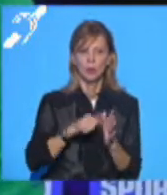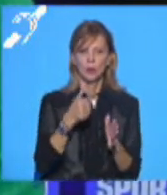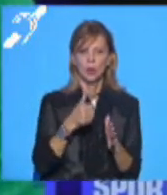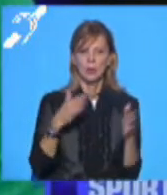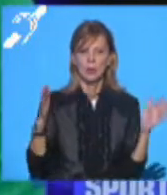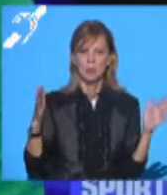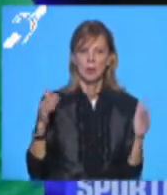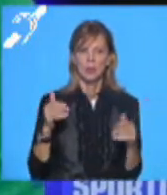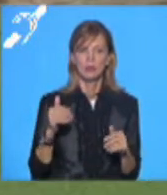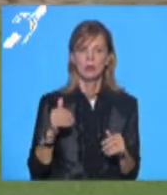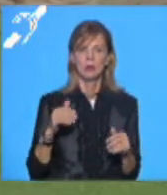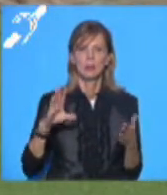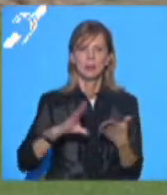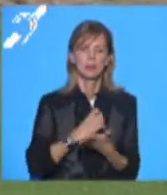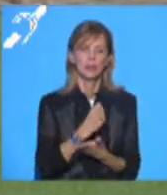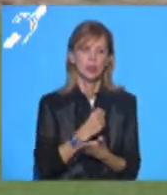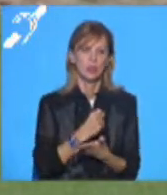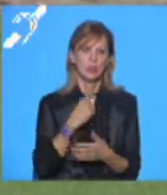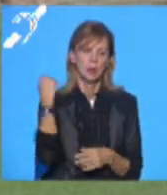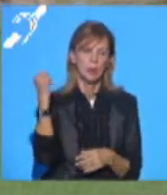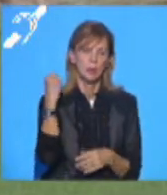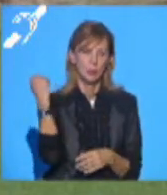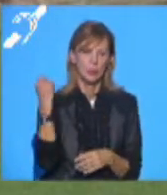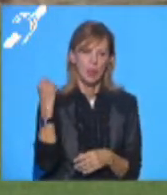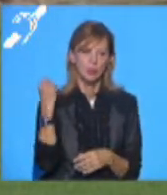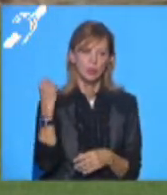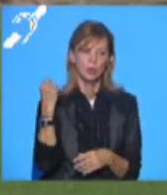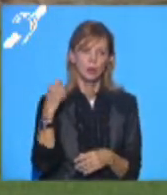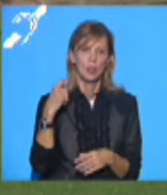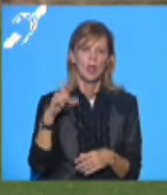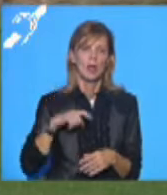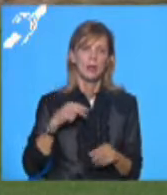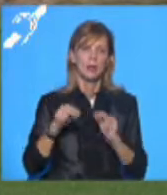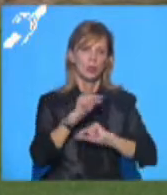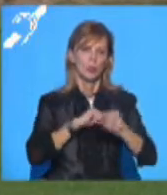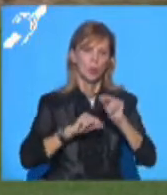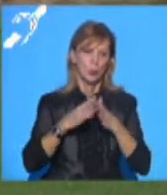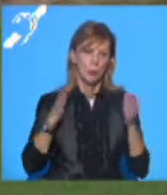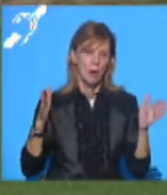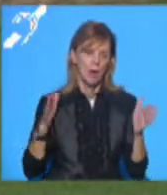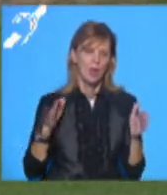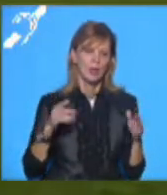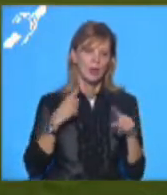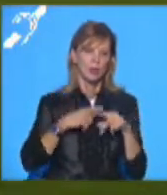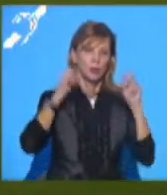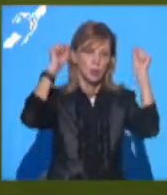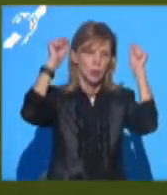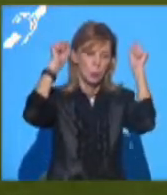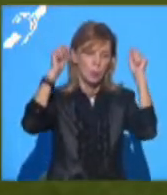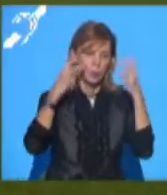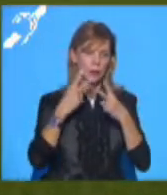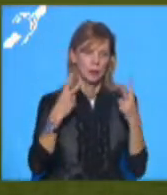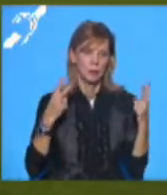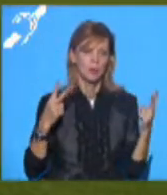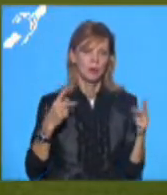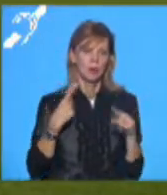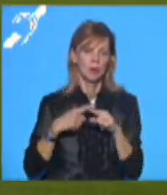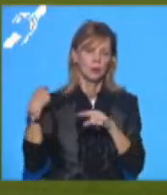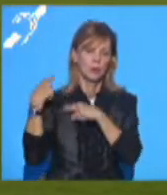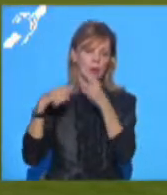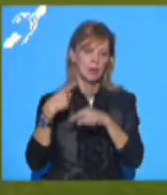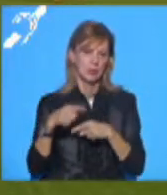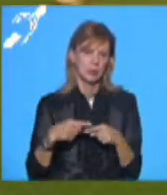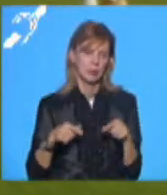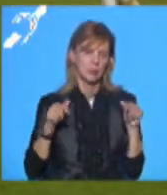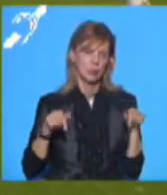mari să câștigăm campionatul. Un club mare, cu suporteri, cu tradiție,